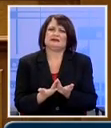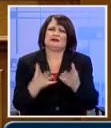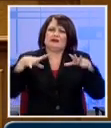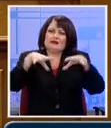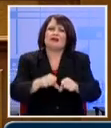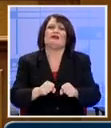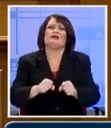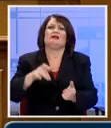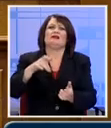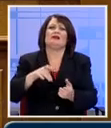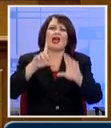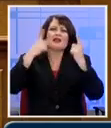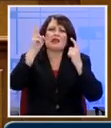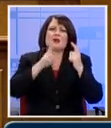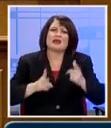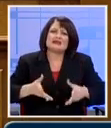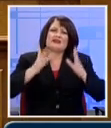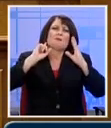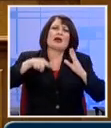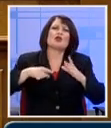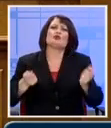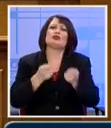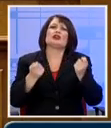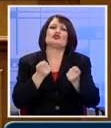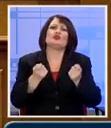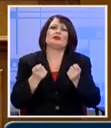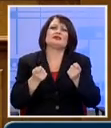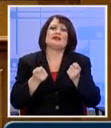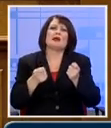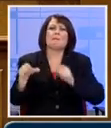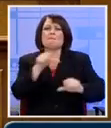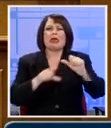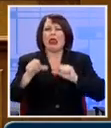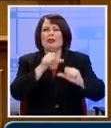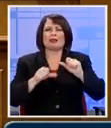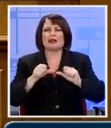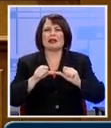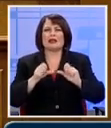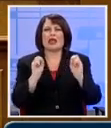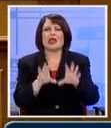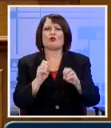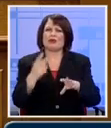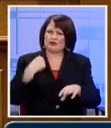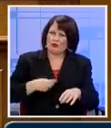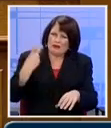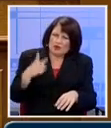κατηλημένο το κεντρικό ραδιομέγαρο της χώρας από παράνομους που κάνουν πειρατική εκπομπή με μέσα και με υλικά του δημοσίου.